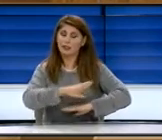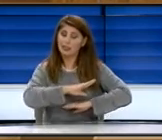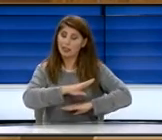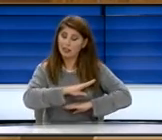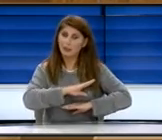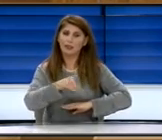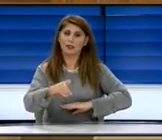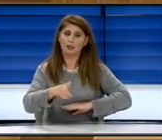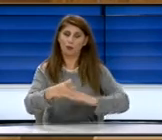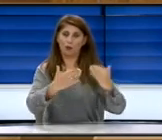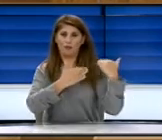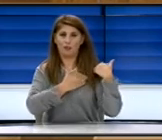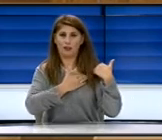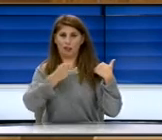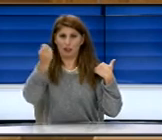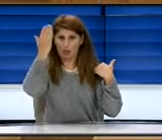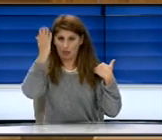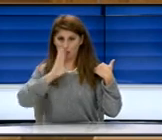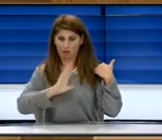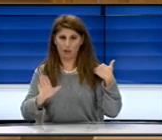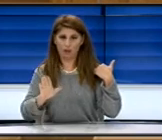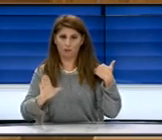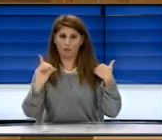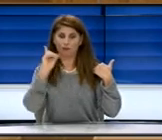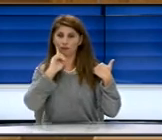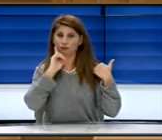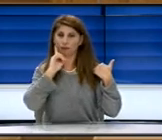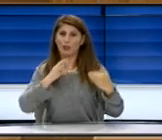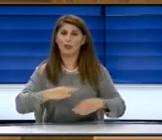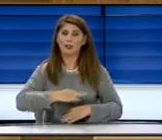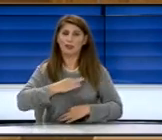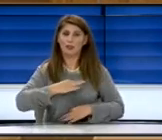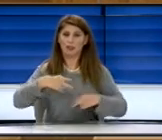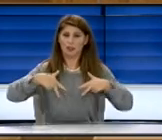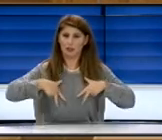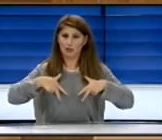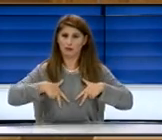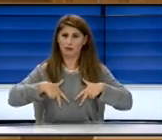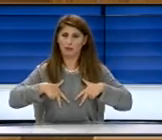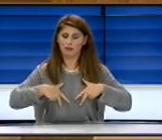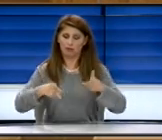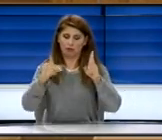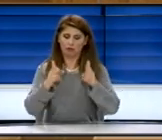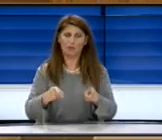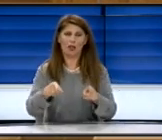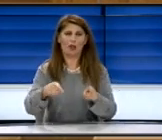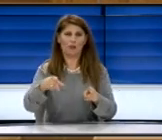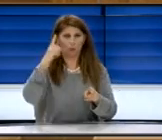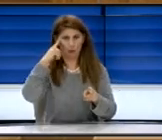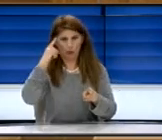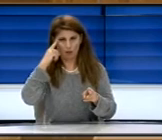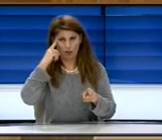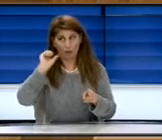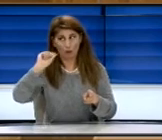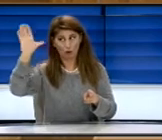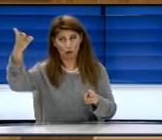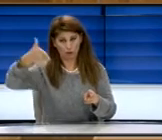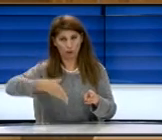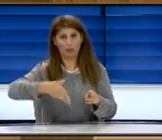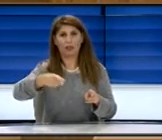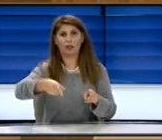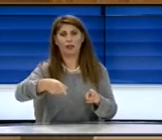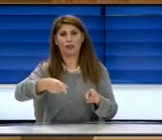για την ακρίβεια? Άρα, κυρίες και κύριοι της κυβέρνησης, κόψτε αυτή την κοτσάνα περί εισαγόμενης ακρίβειας